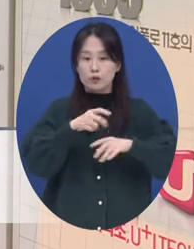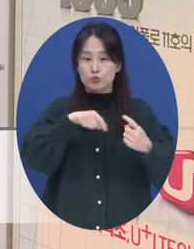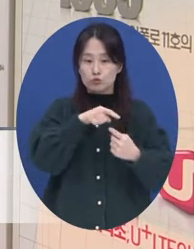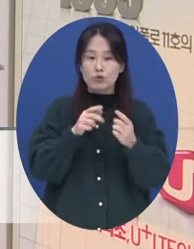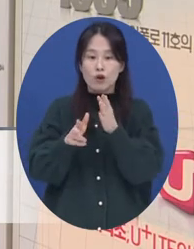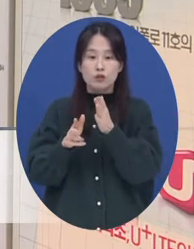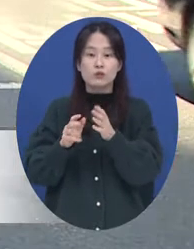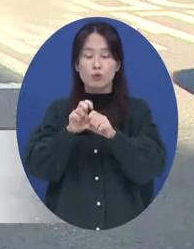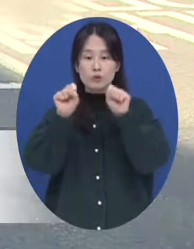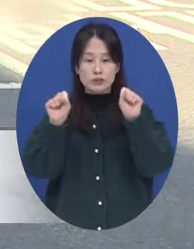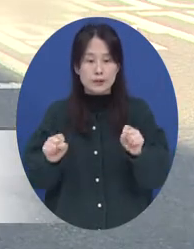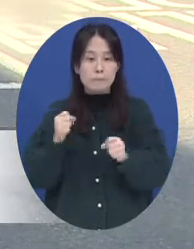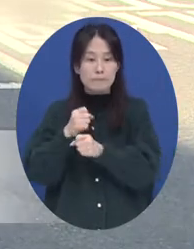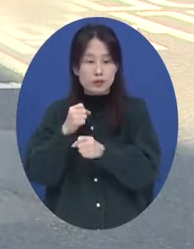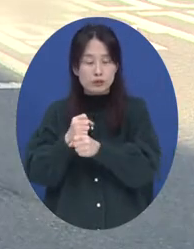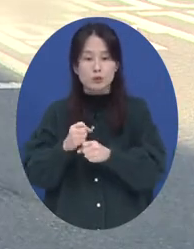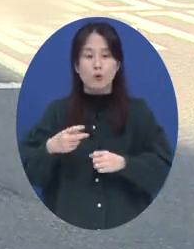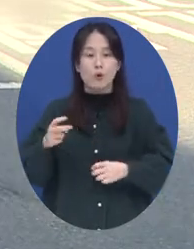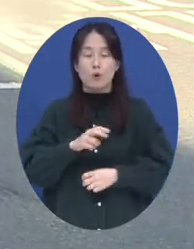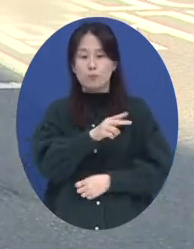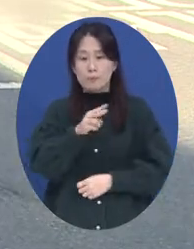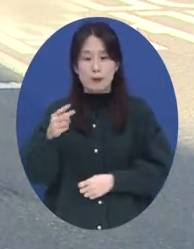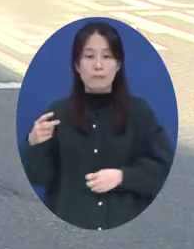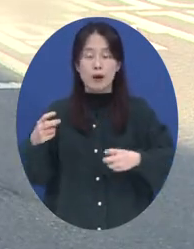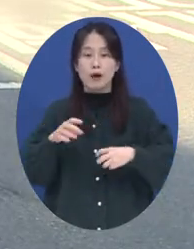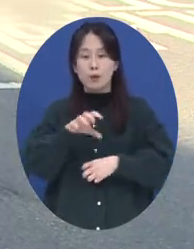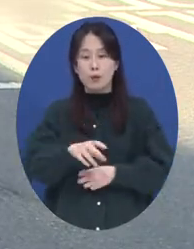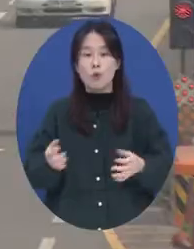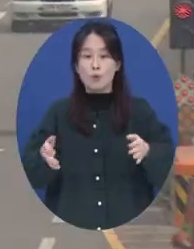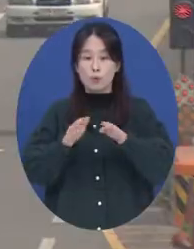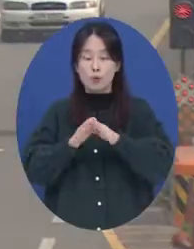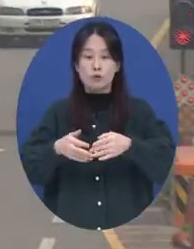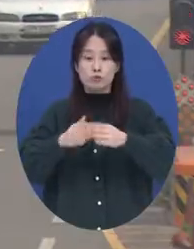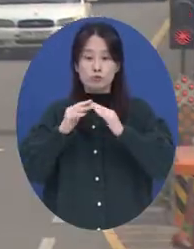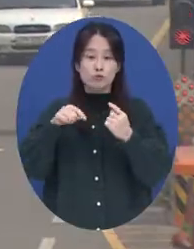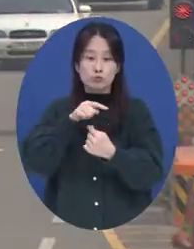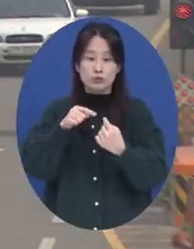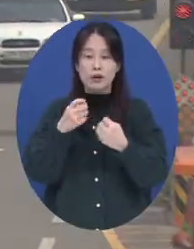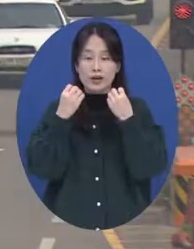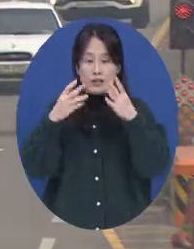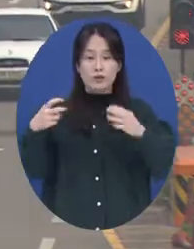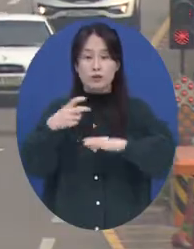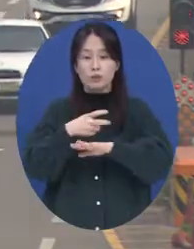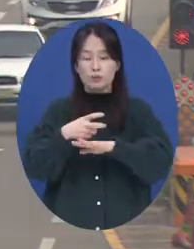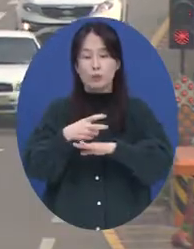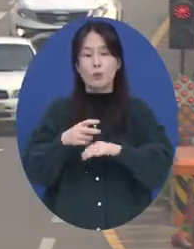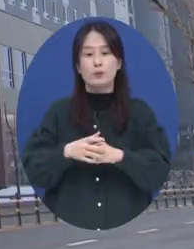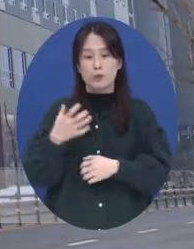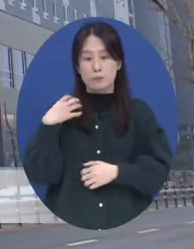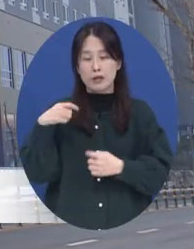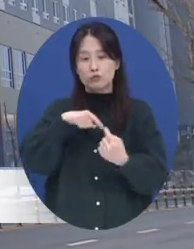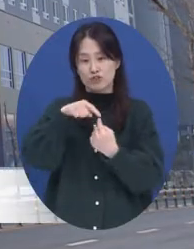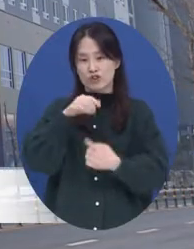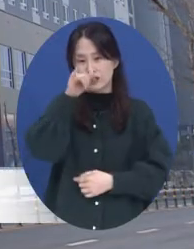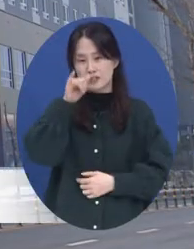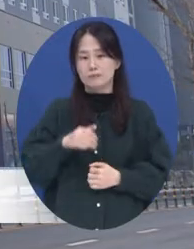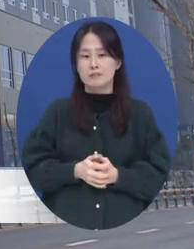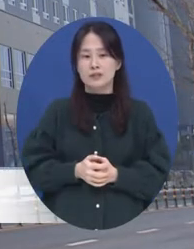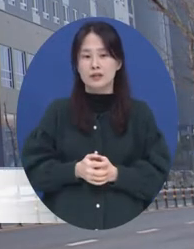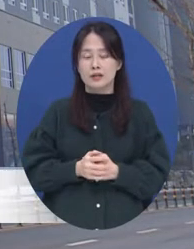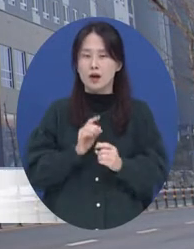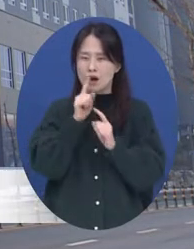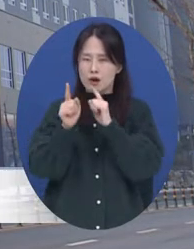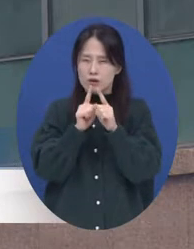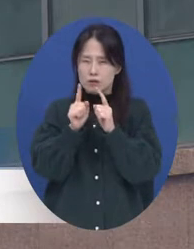철도 10009 추 대중교통 환생 시상 확대와 신교통수단 운영 등의 역할을 맡습니다 치 군 공모를